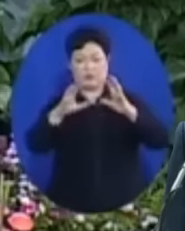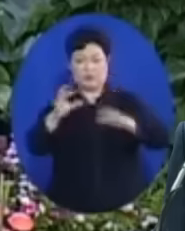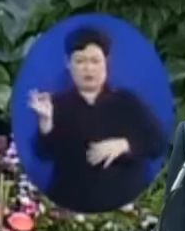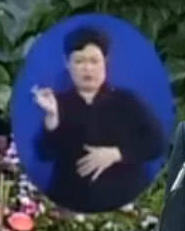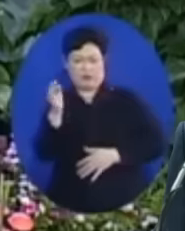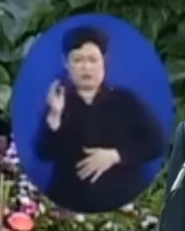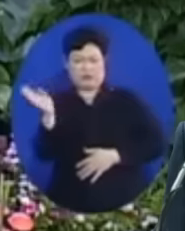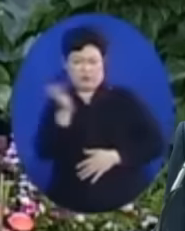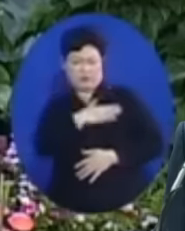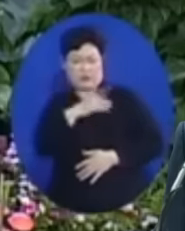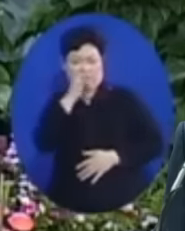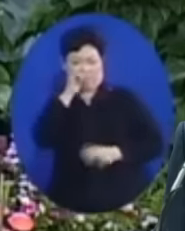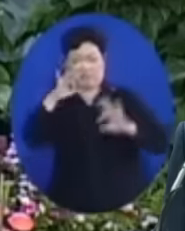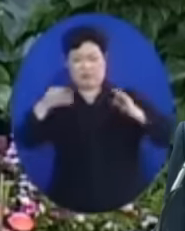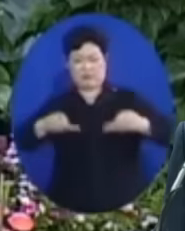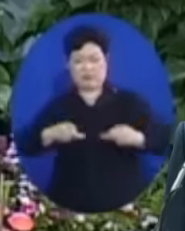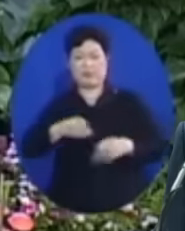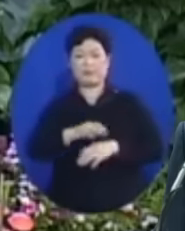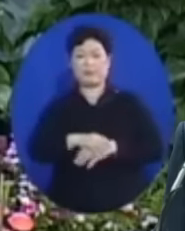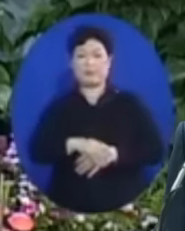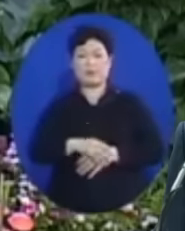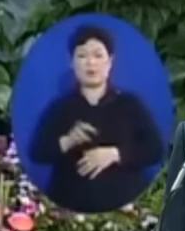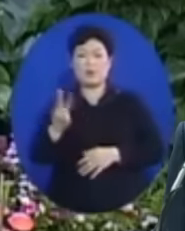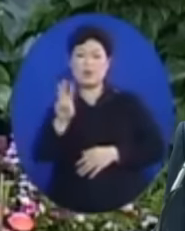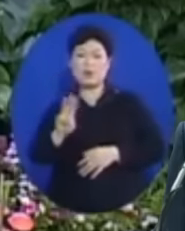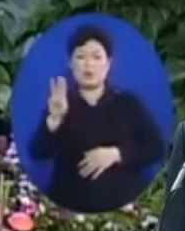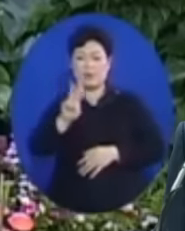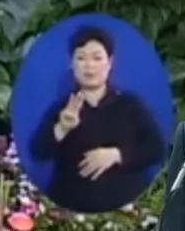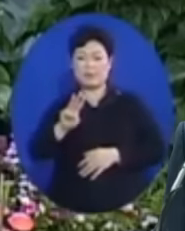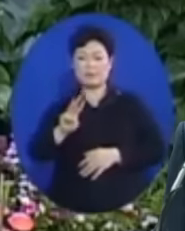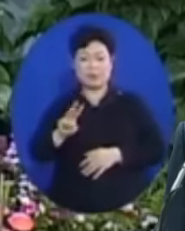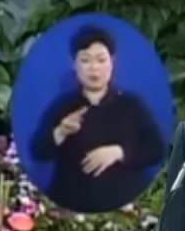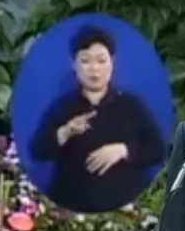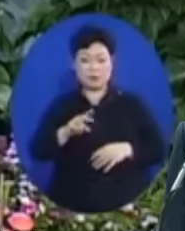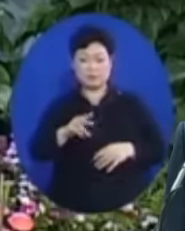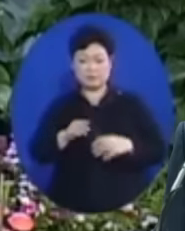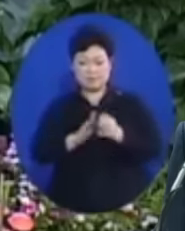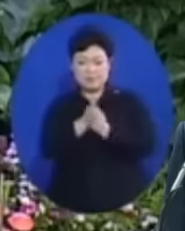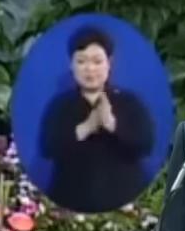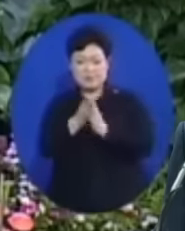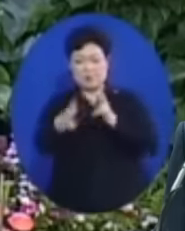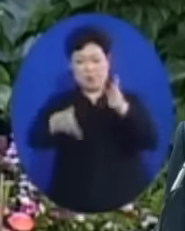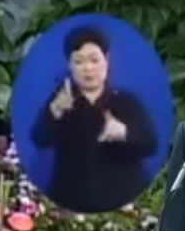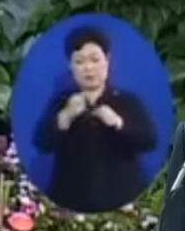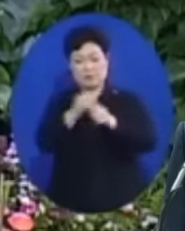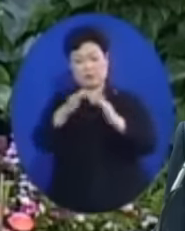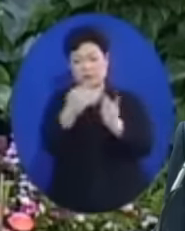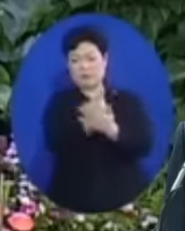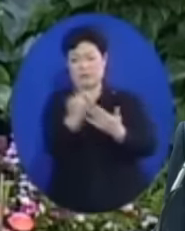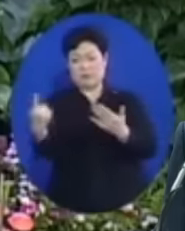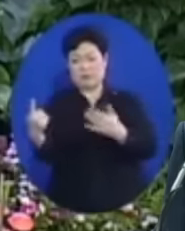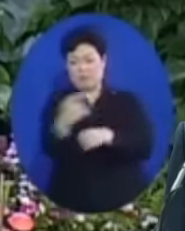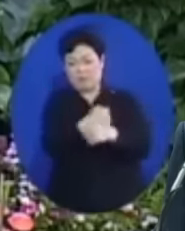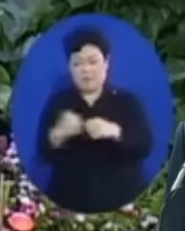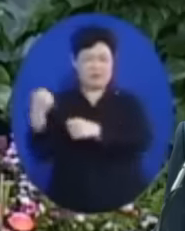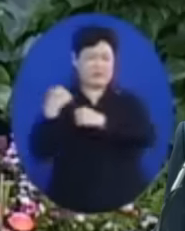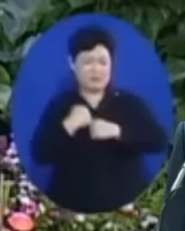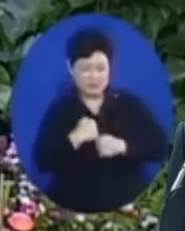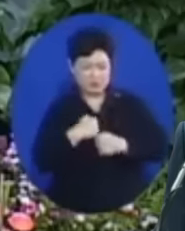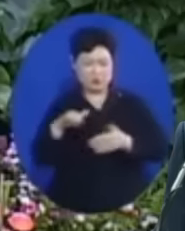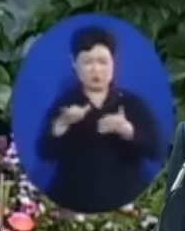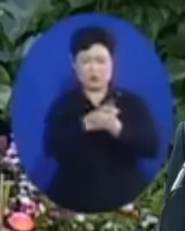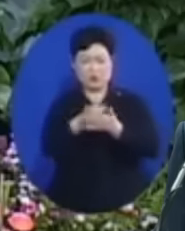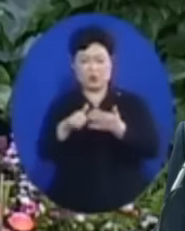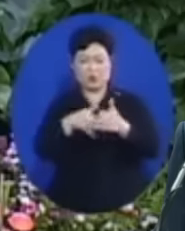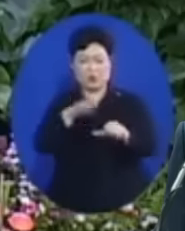것입니다. 윌리엄 콜게이트는 16살에 비누 공장을 할 꿈을 가지고 집을 떠나 보따리를 짊어지고 뉴욕으로 가던